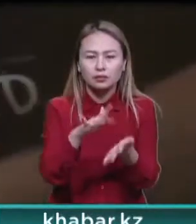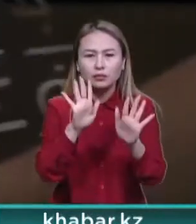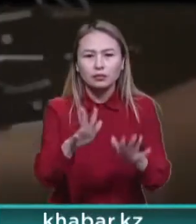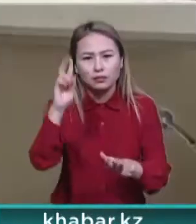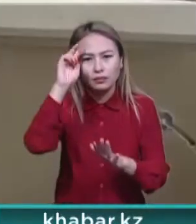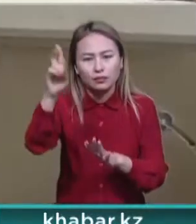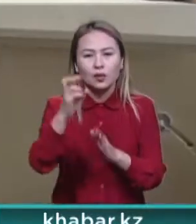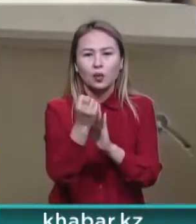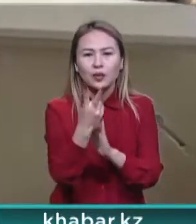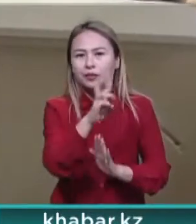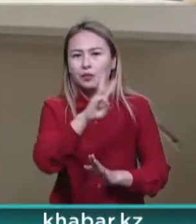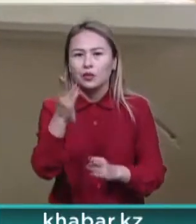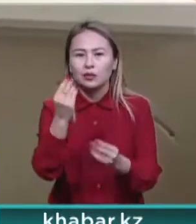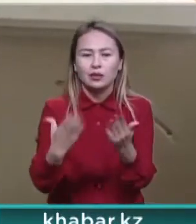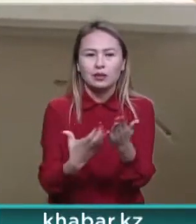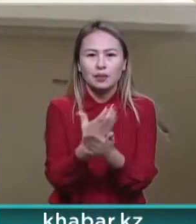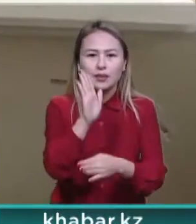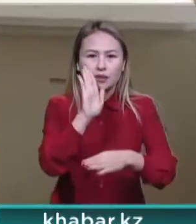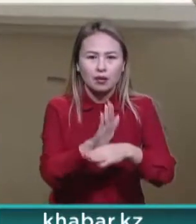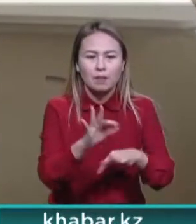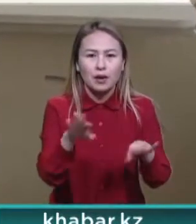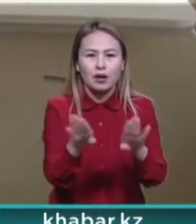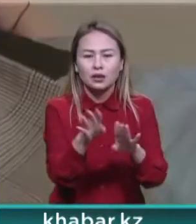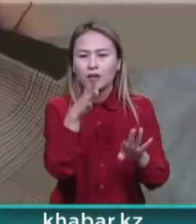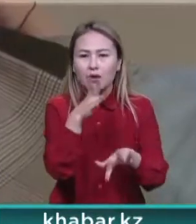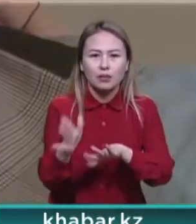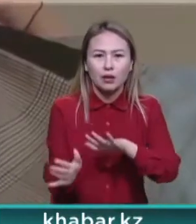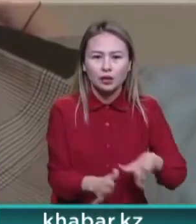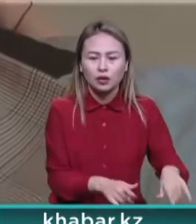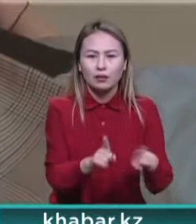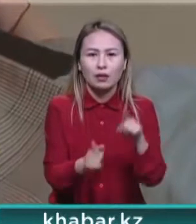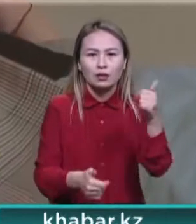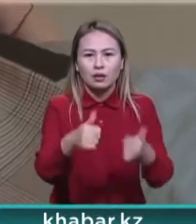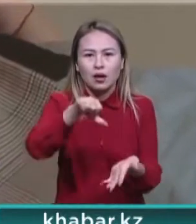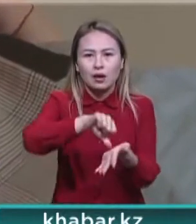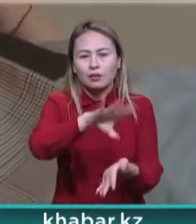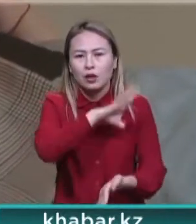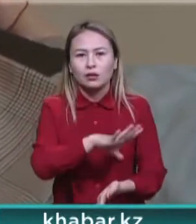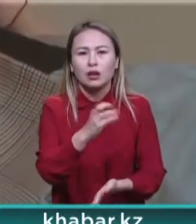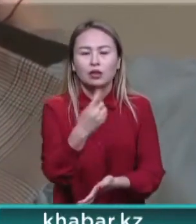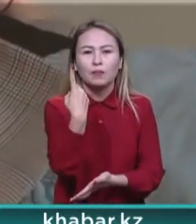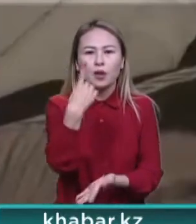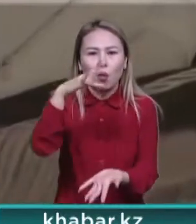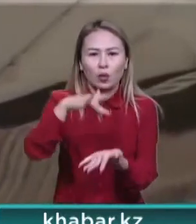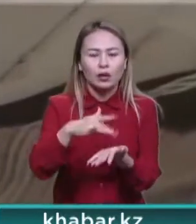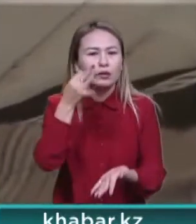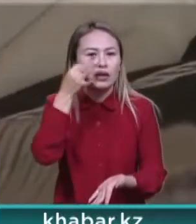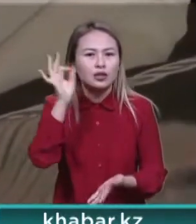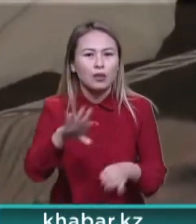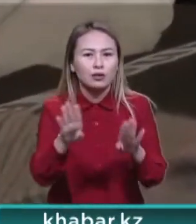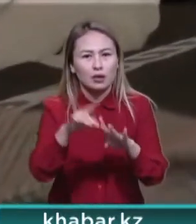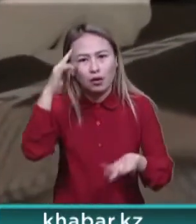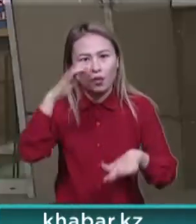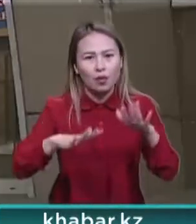мемлекеттен 12 миллион теңгенің тапсырысын алады. Алайда арада айлар өткенде тендерге қатыспаған тағы бір қор орталықтың тәжірибесіне